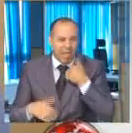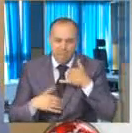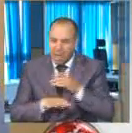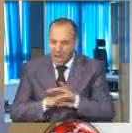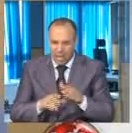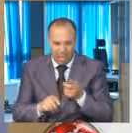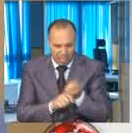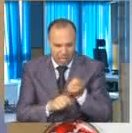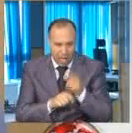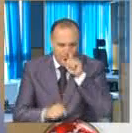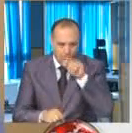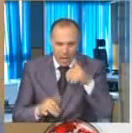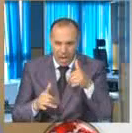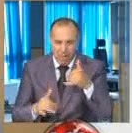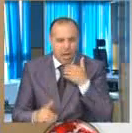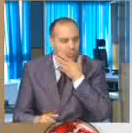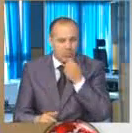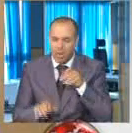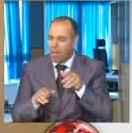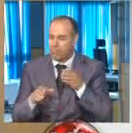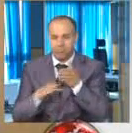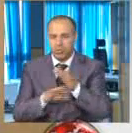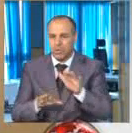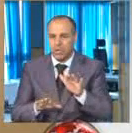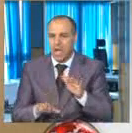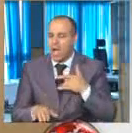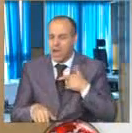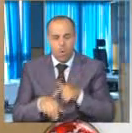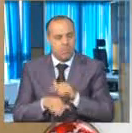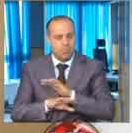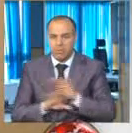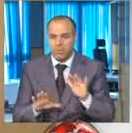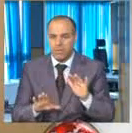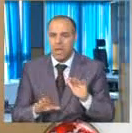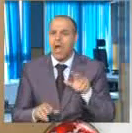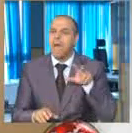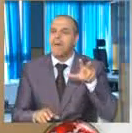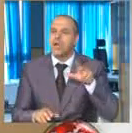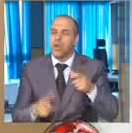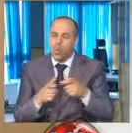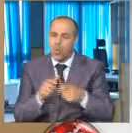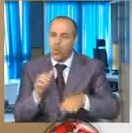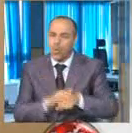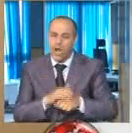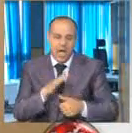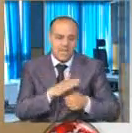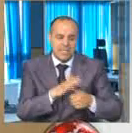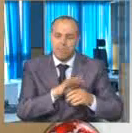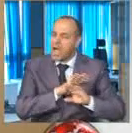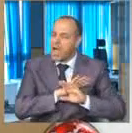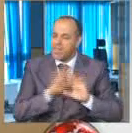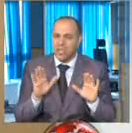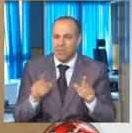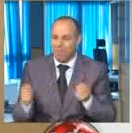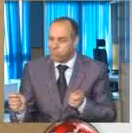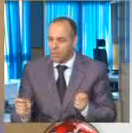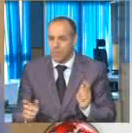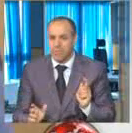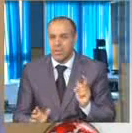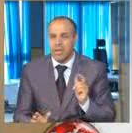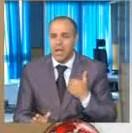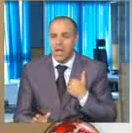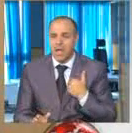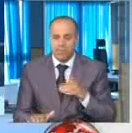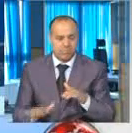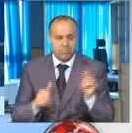في اللعب القذرة، ما ندخلش فيها، احنا ما عندنا حتى أجندة، احنا الملعب التونسي رؤساء القدامى تو ما عندناش أجندات، ولا الكرة وسطك احنا خويا نخرج